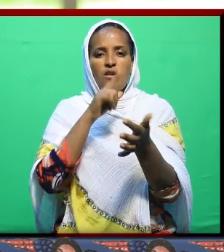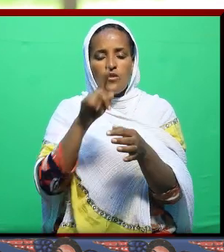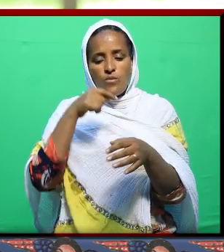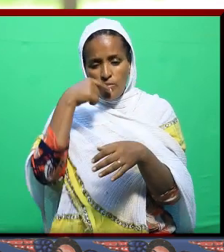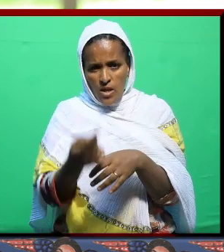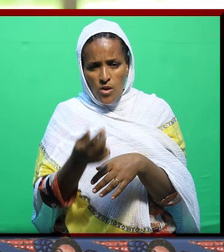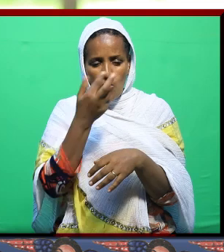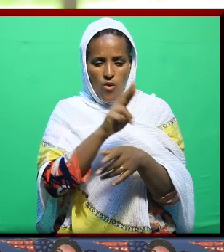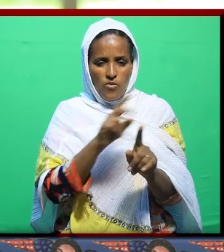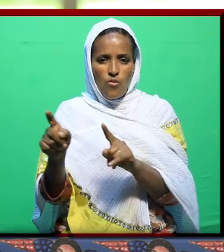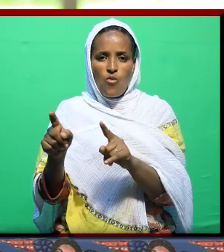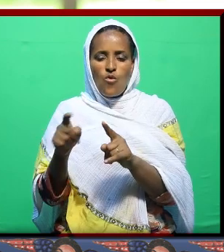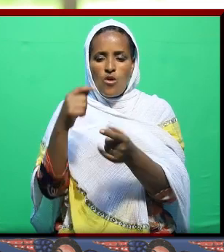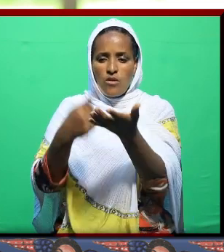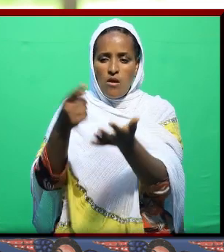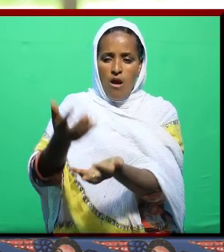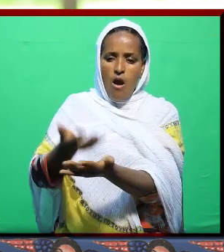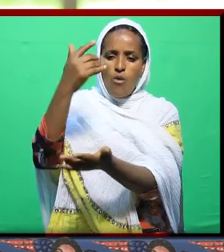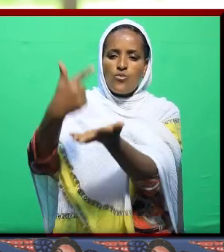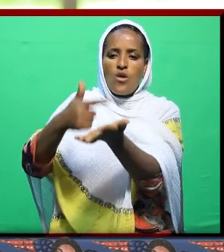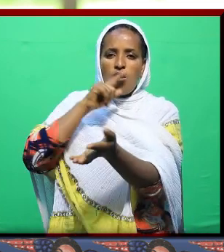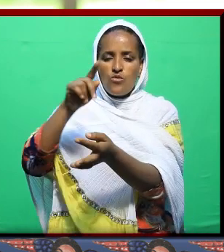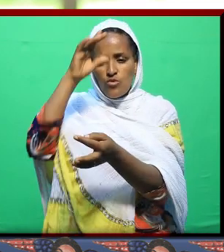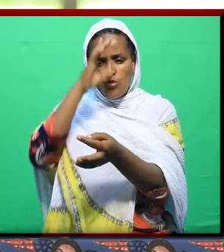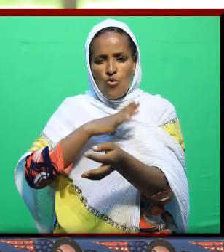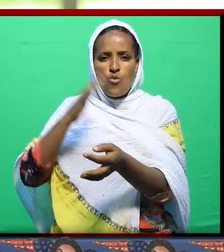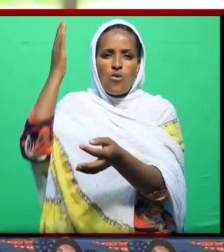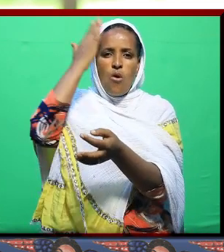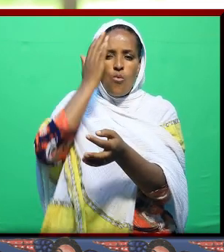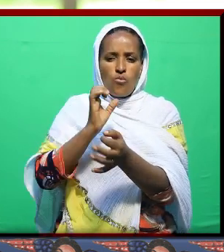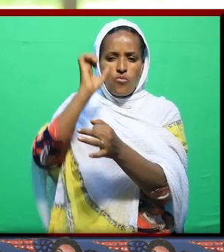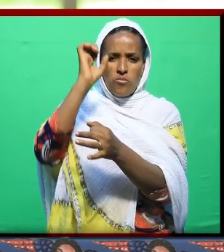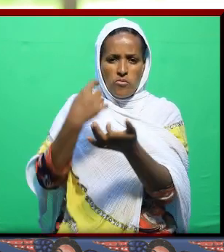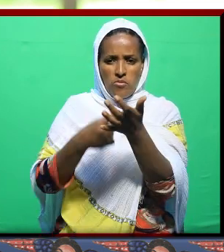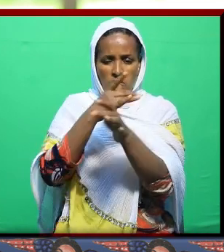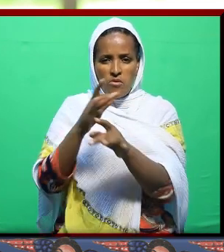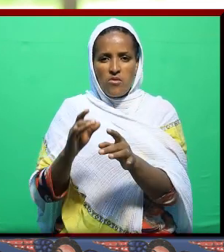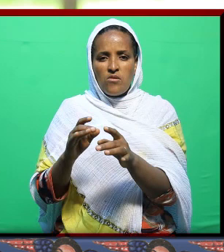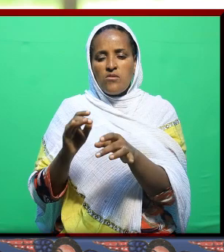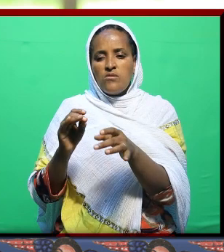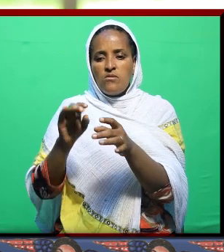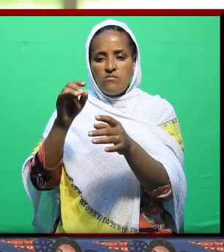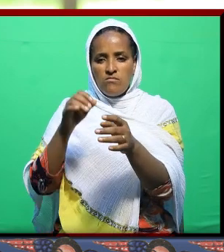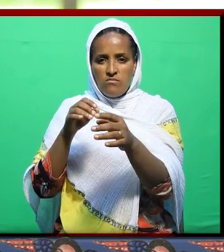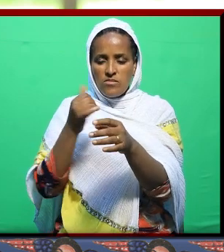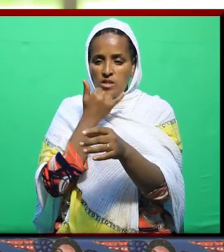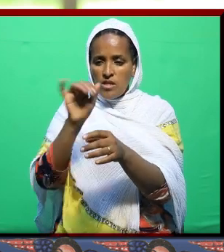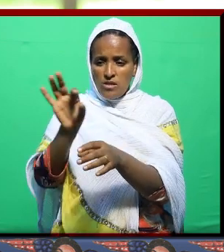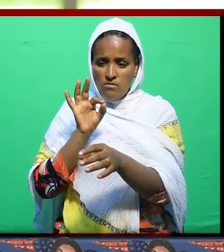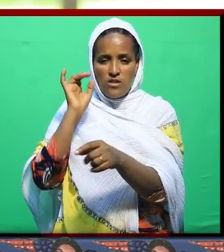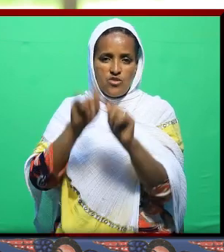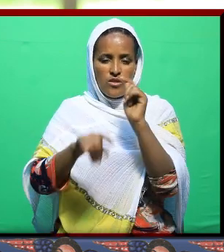ይሄ ነው ብለን ወይም ደግሞ የከሊ ሀብቱ ይሄ ነው ብለን ሰው ሁሉ ሊያውቅለት ብዙ አጉልቶ ሊያወጣለት አይችልም